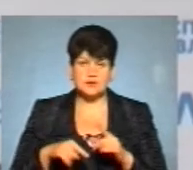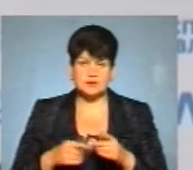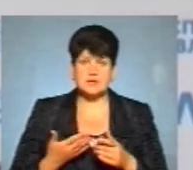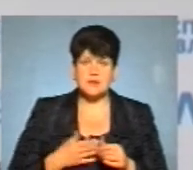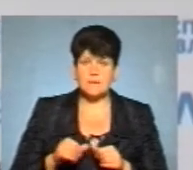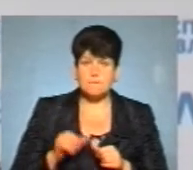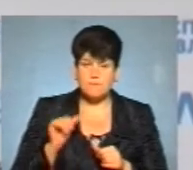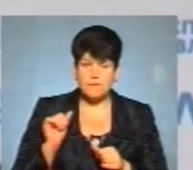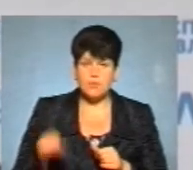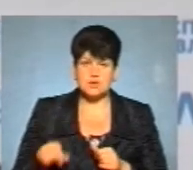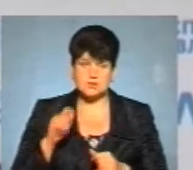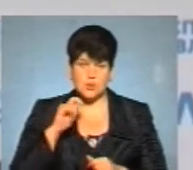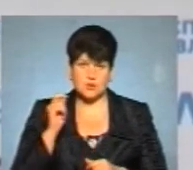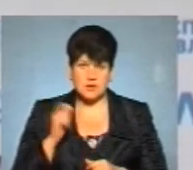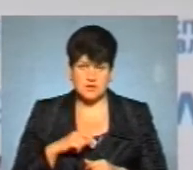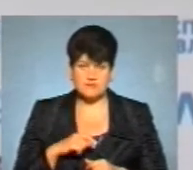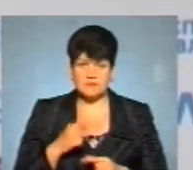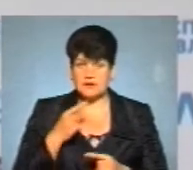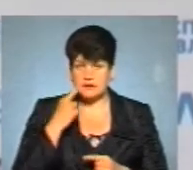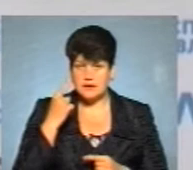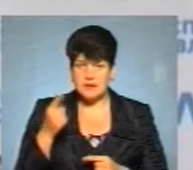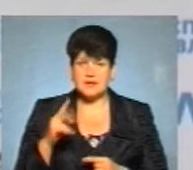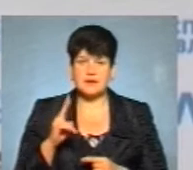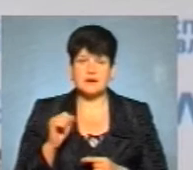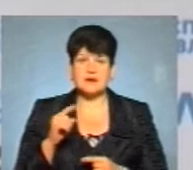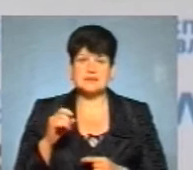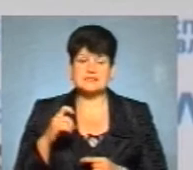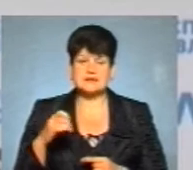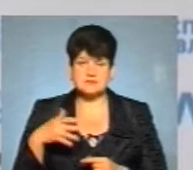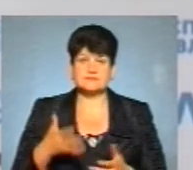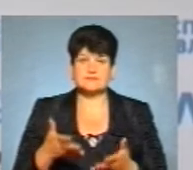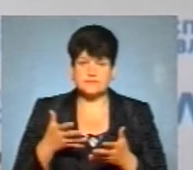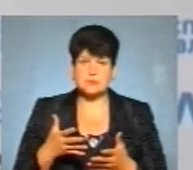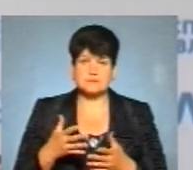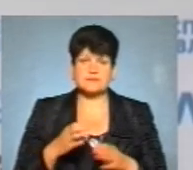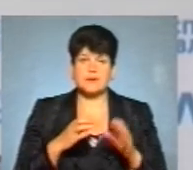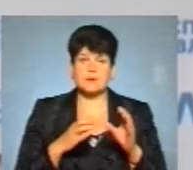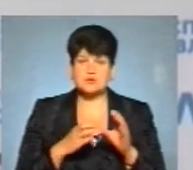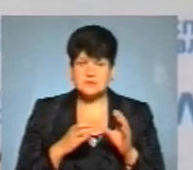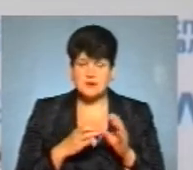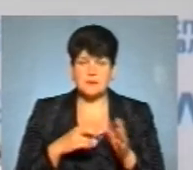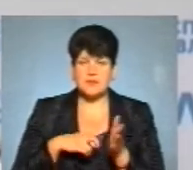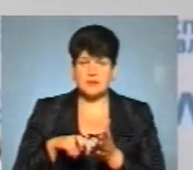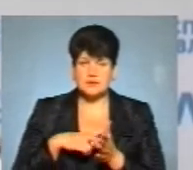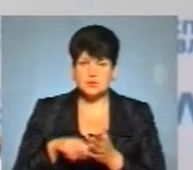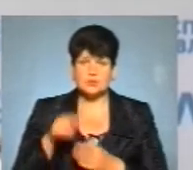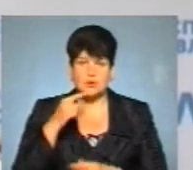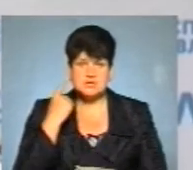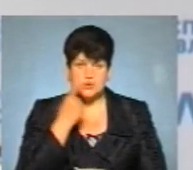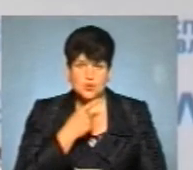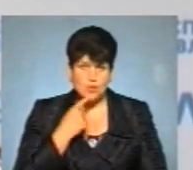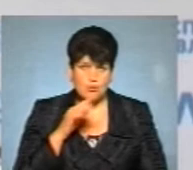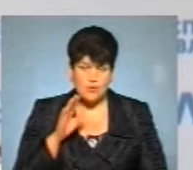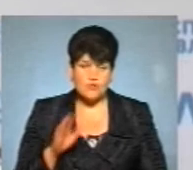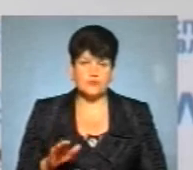поза межами України, ну, в далекому Казахстані. І, понятно, що по скайпу і листуємося ми російською мовою,